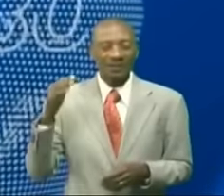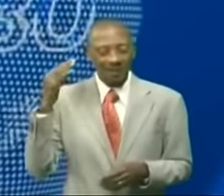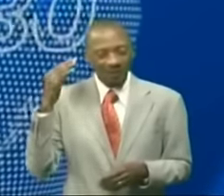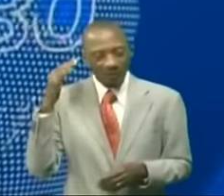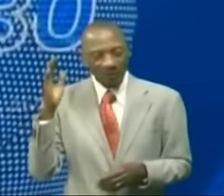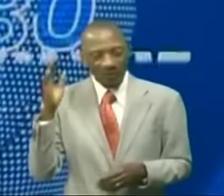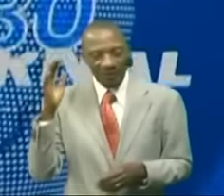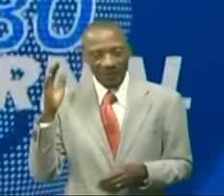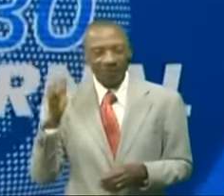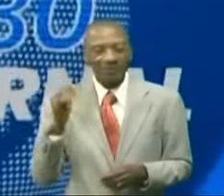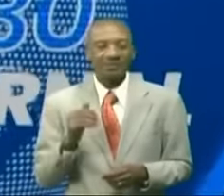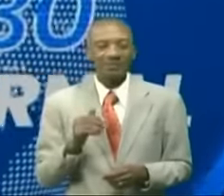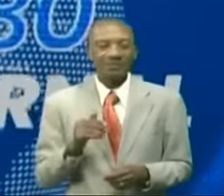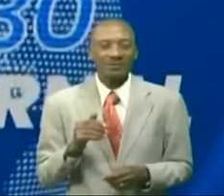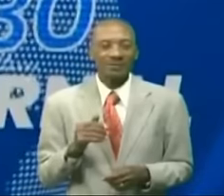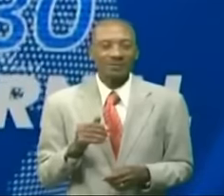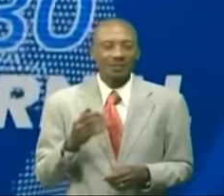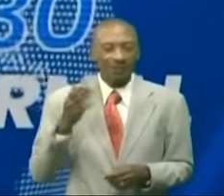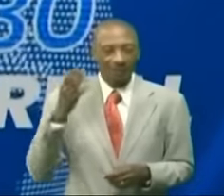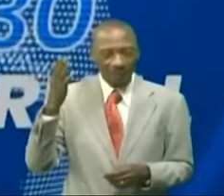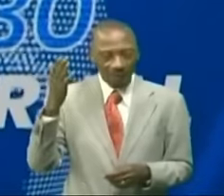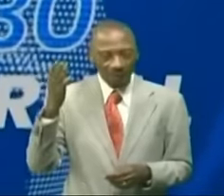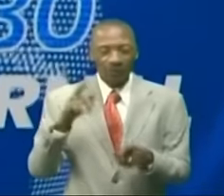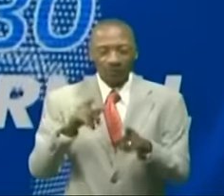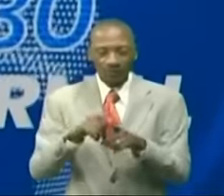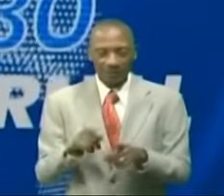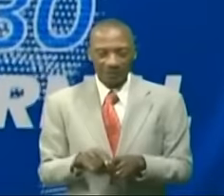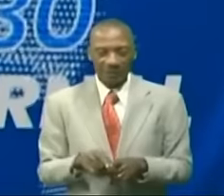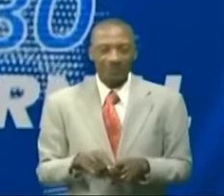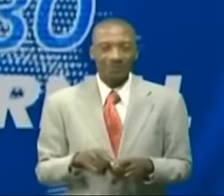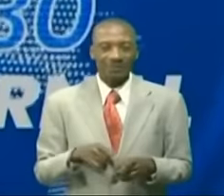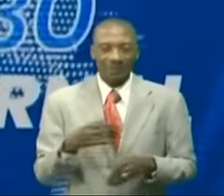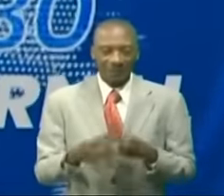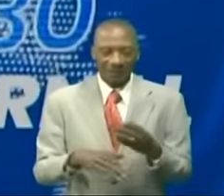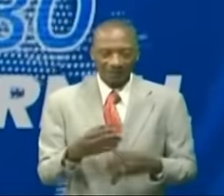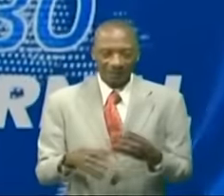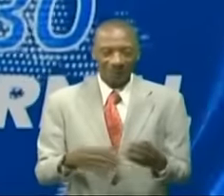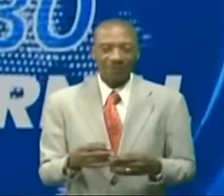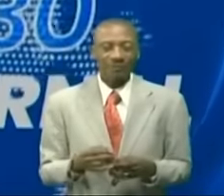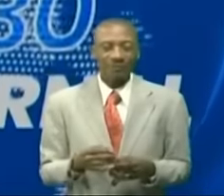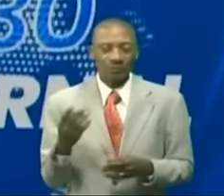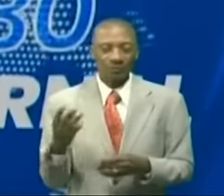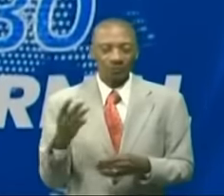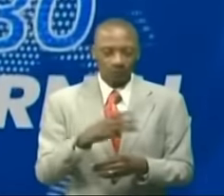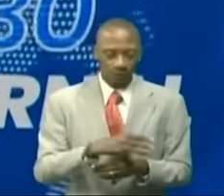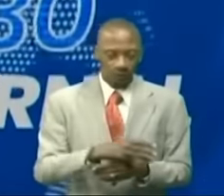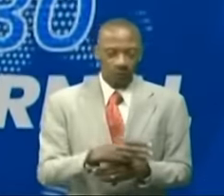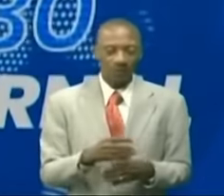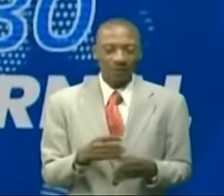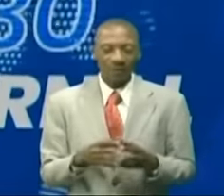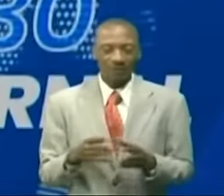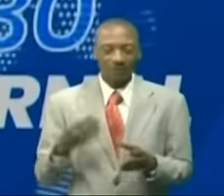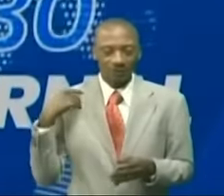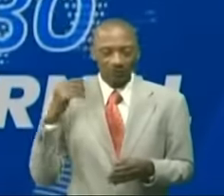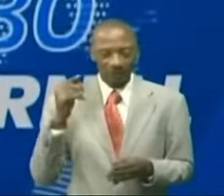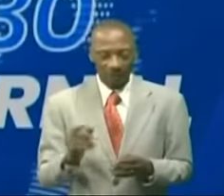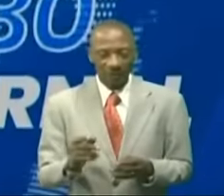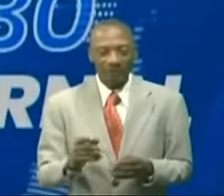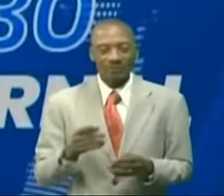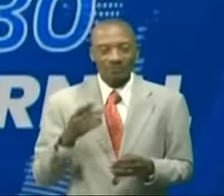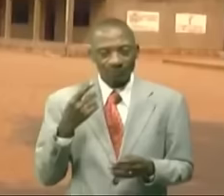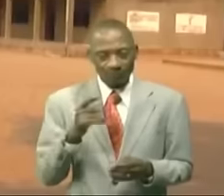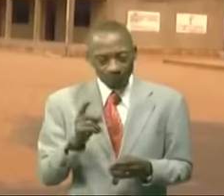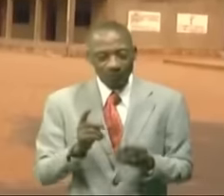ont cogité sur la situation de retraite des enseignants lors de travaux de trois jours de la revue annuelle de performance 2023-2024.